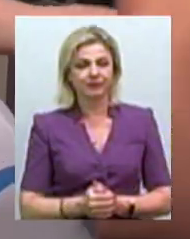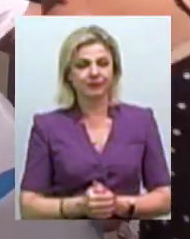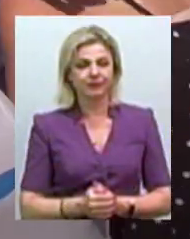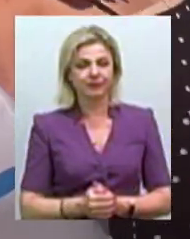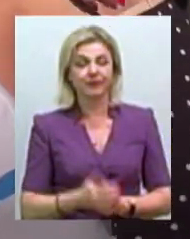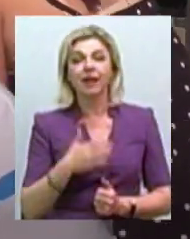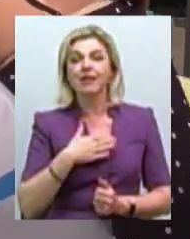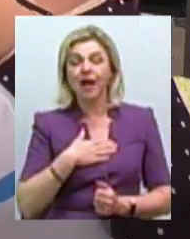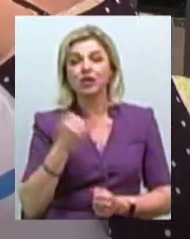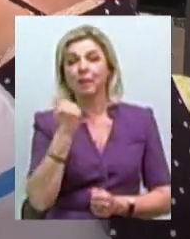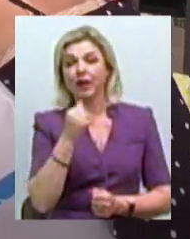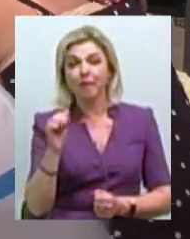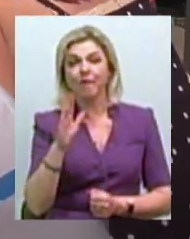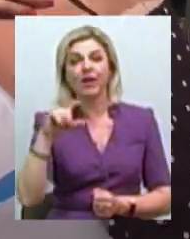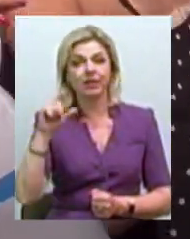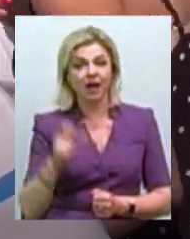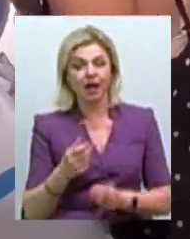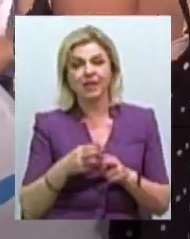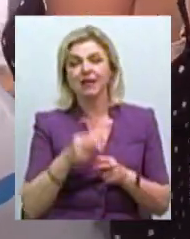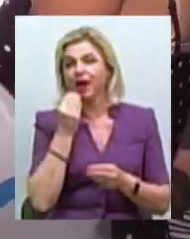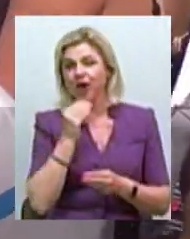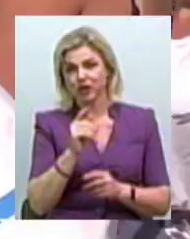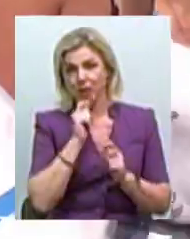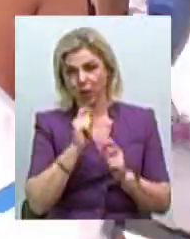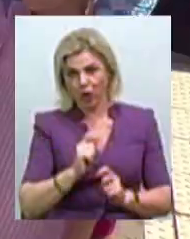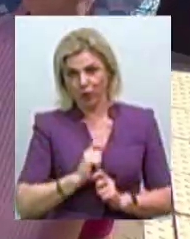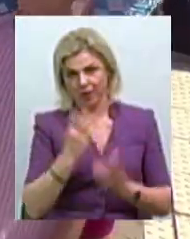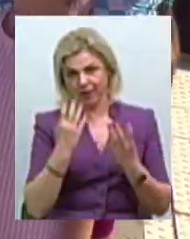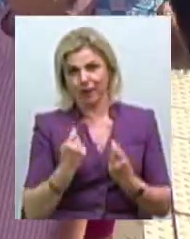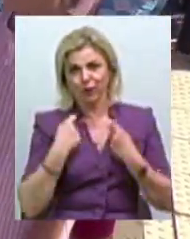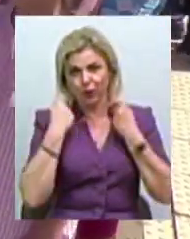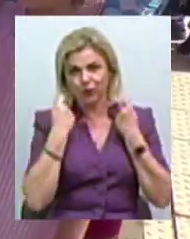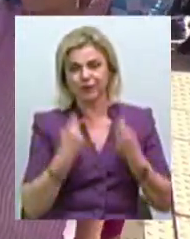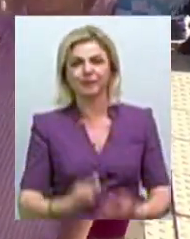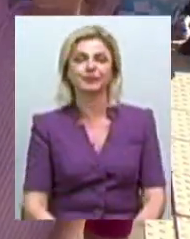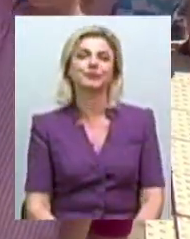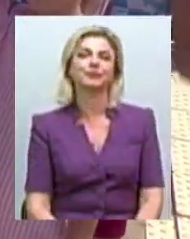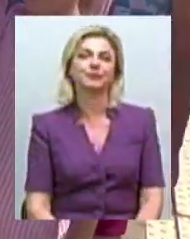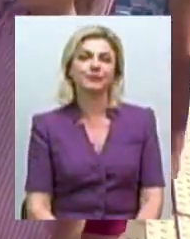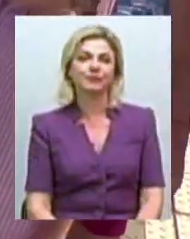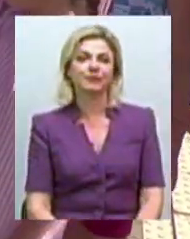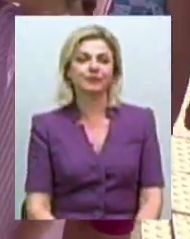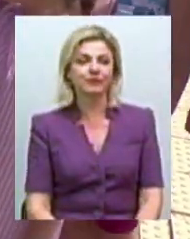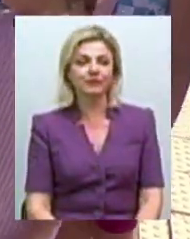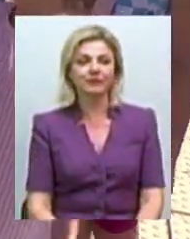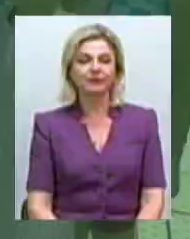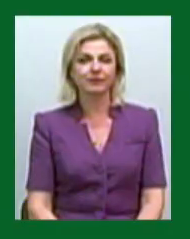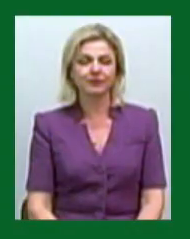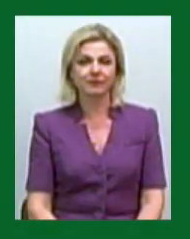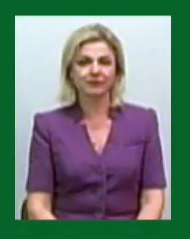Наша перемога в Італії – це мій найкращий подарунок на день народження. Світлана Кльосова, Юлія Кускова. Новини ЮА Миколаїв.